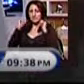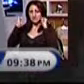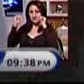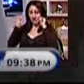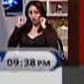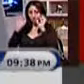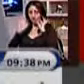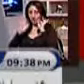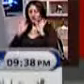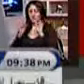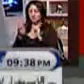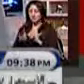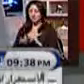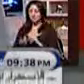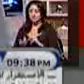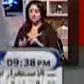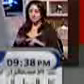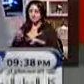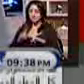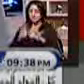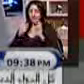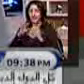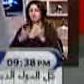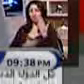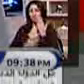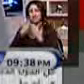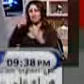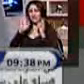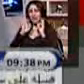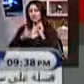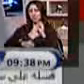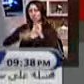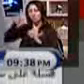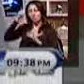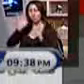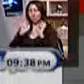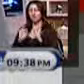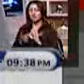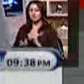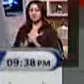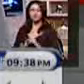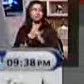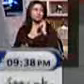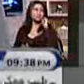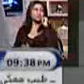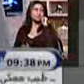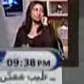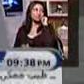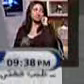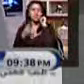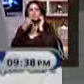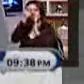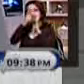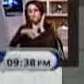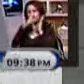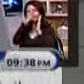انا الثورة خدت فرصة وفي النهاية هيستجيب. مخال قدامنا على فكرة حوار بين شاب الثوري ومواطن